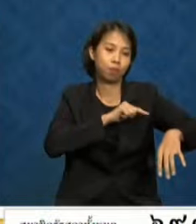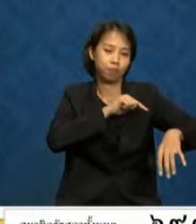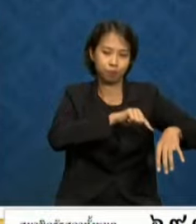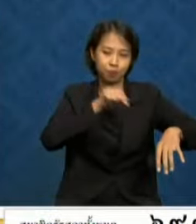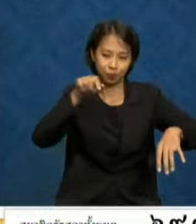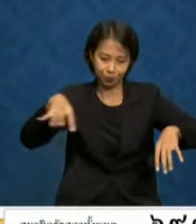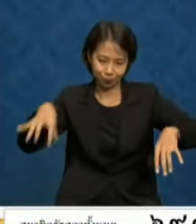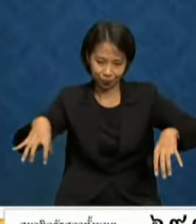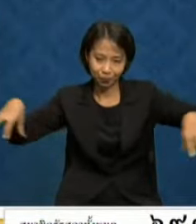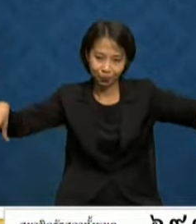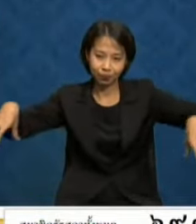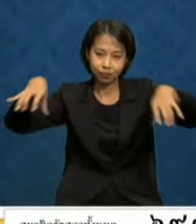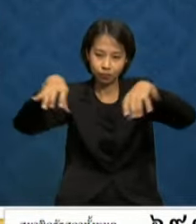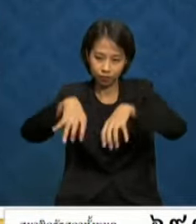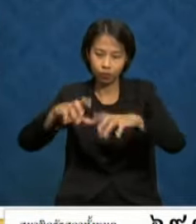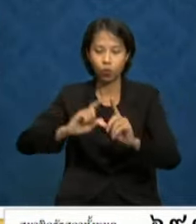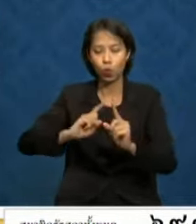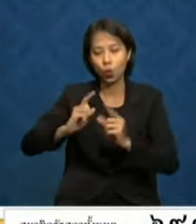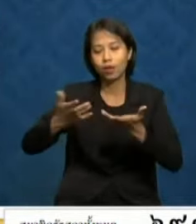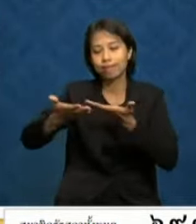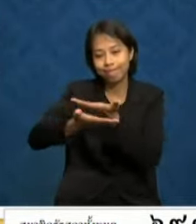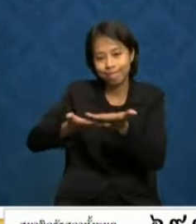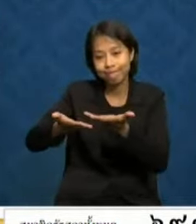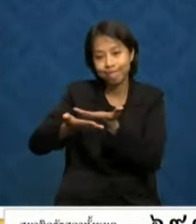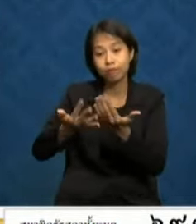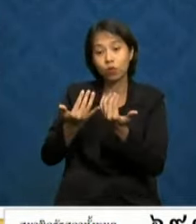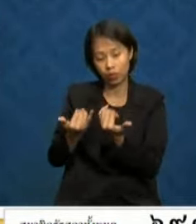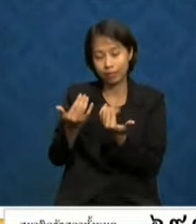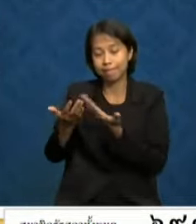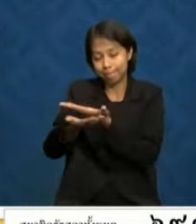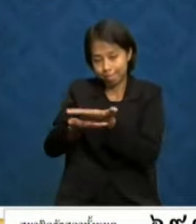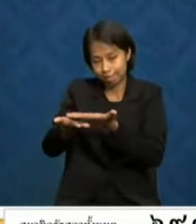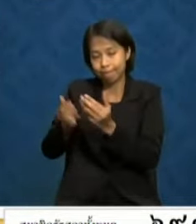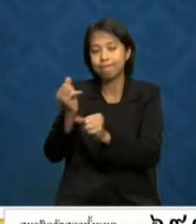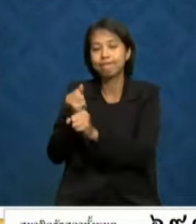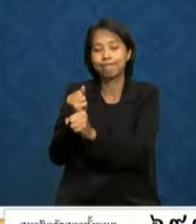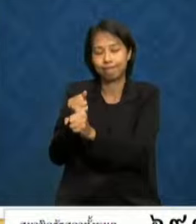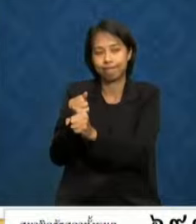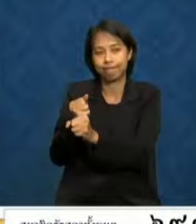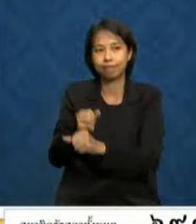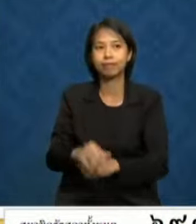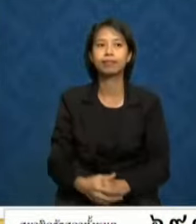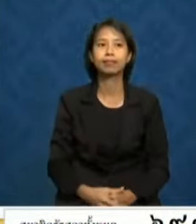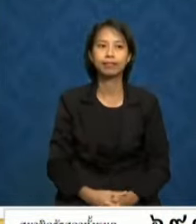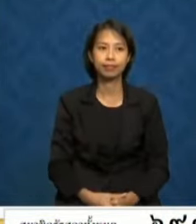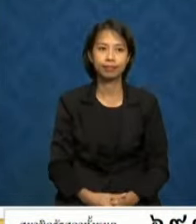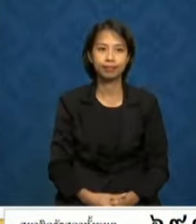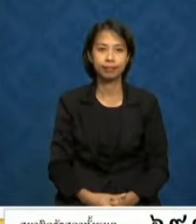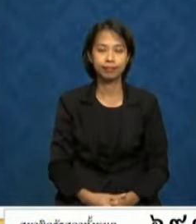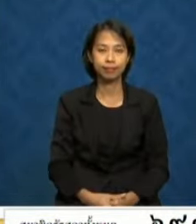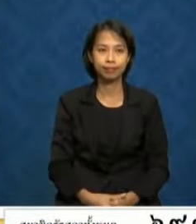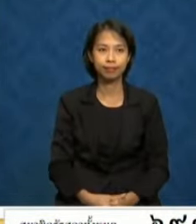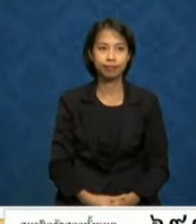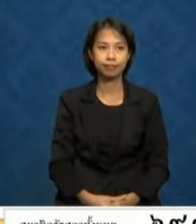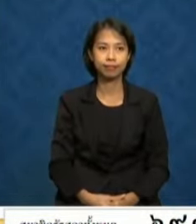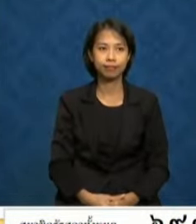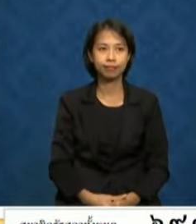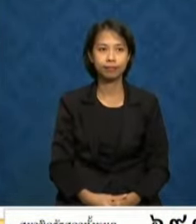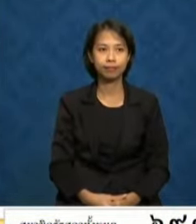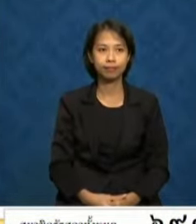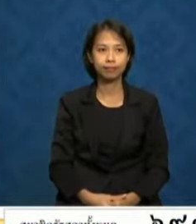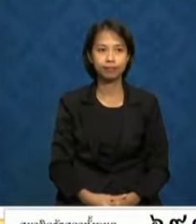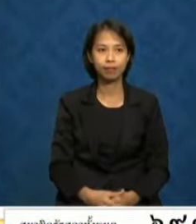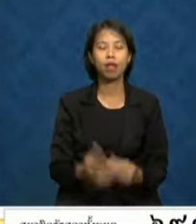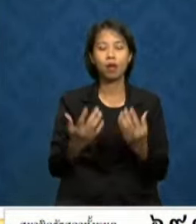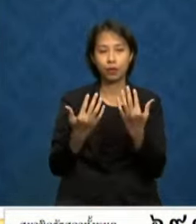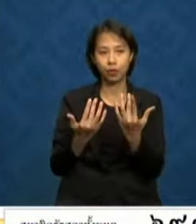การเจรจาอย่างเข้มข้นซึ่งขณะนี้อยู่ในระหว่างการเจรจาโดยหน่วยงานที่เกี่ยวข้องต่อไปนะคะซึ่งเดี๋ยวจะขออนุญาตให้ท